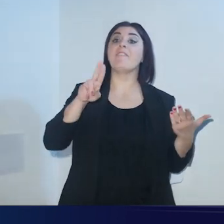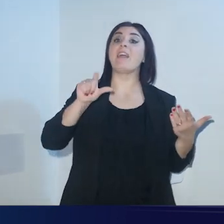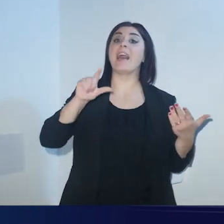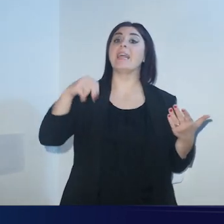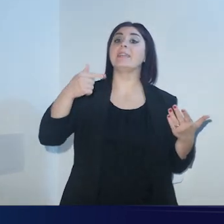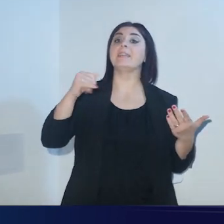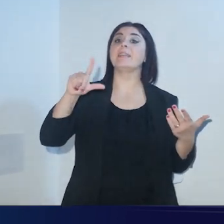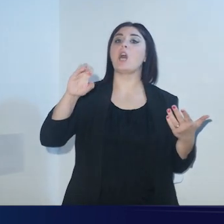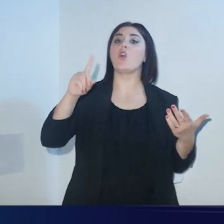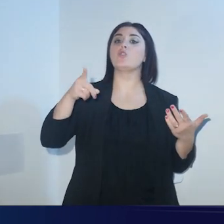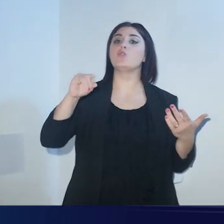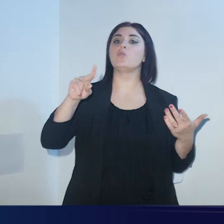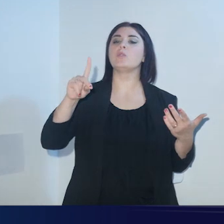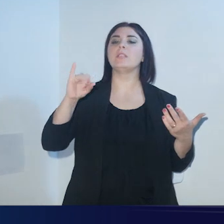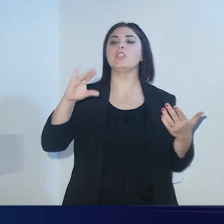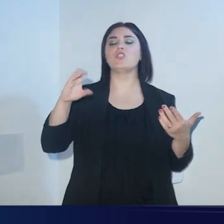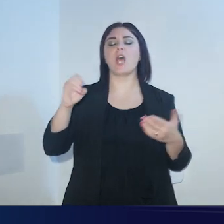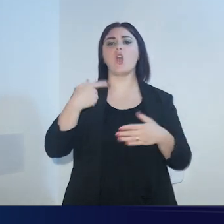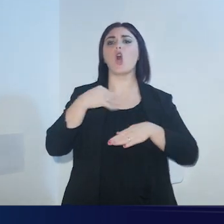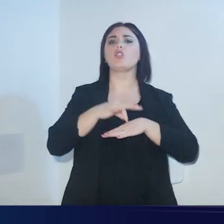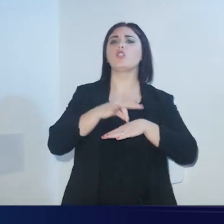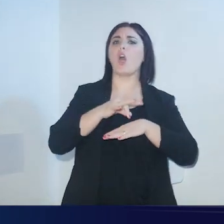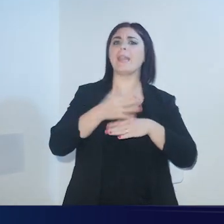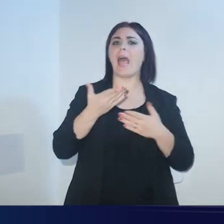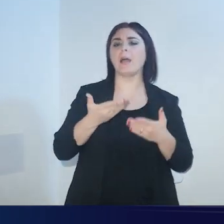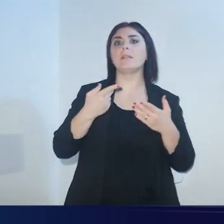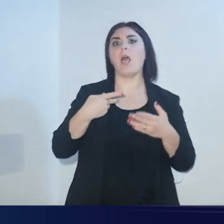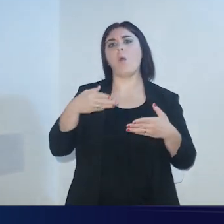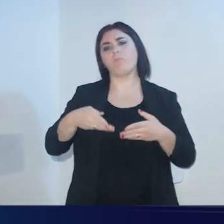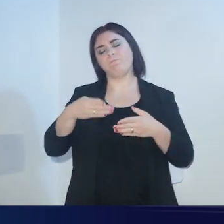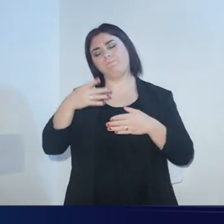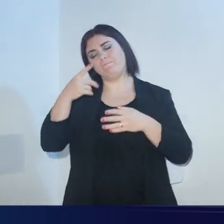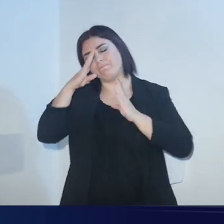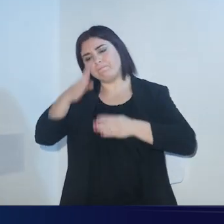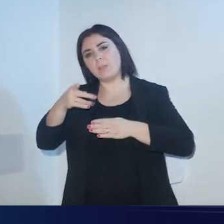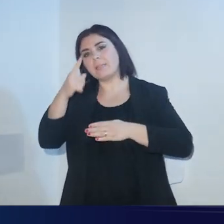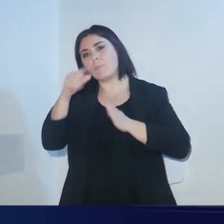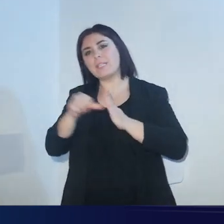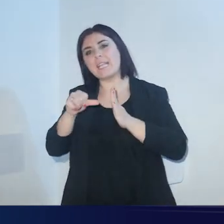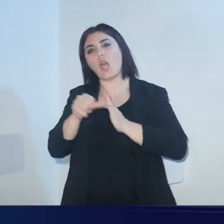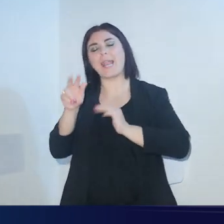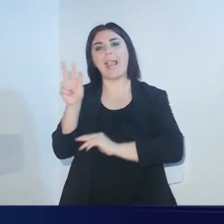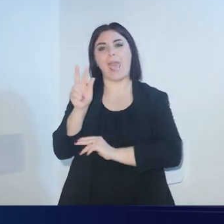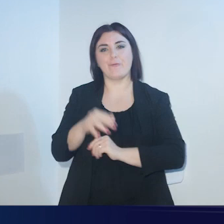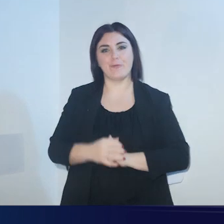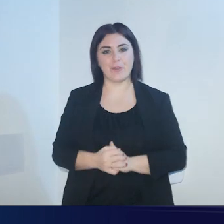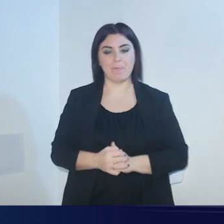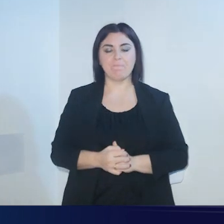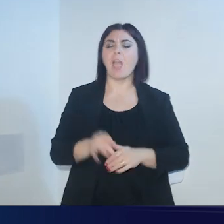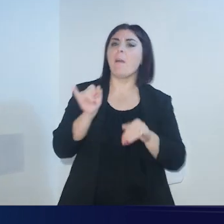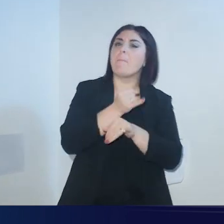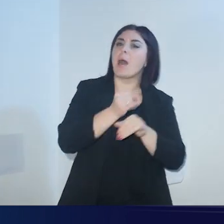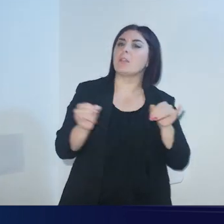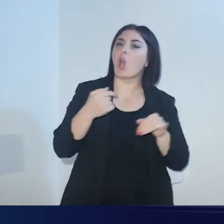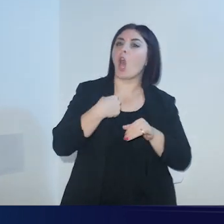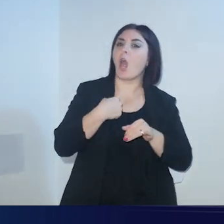Valentina Lo Giudice, sono una dottoranda che attualmente opera nel settore del legno. In particolare